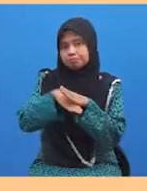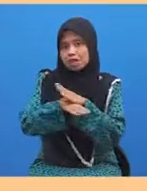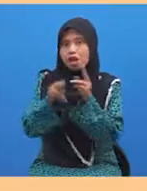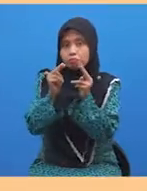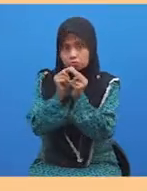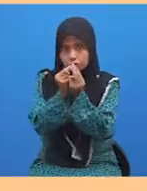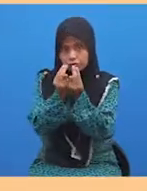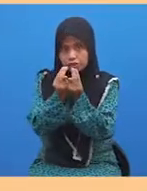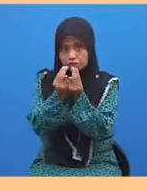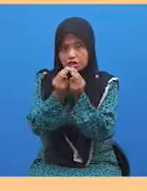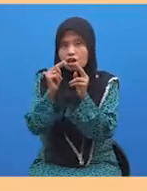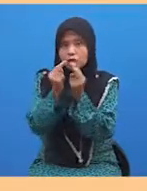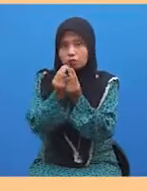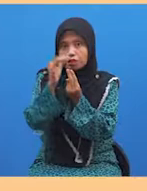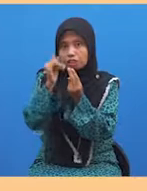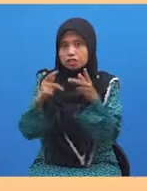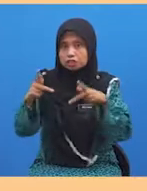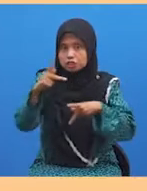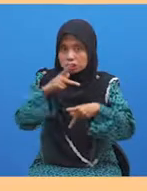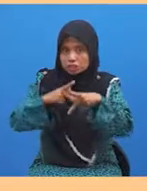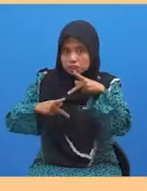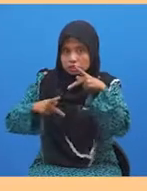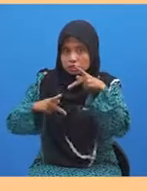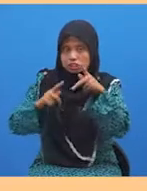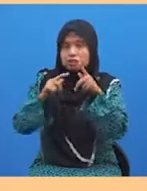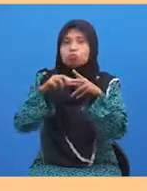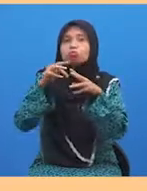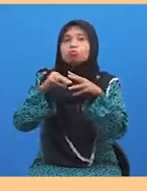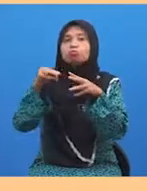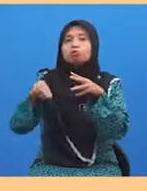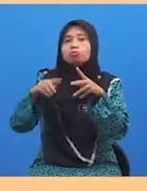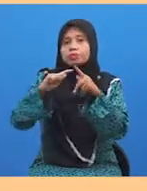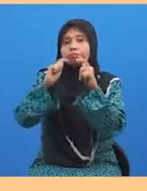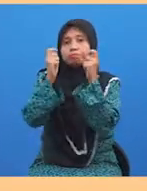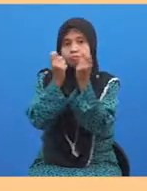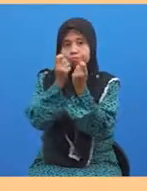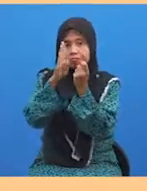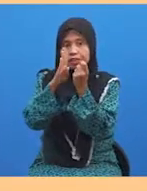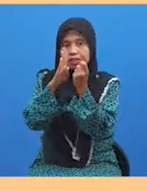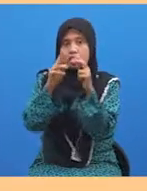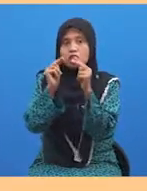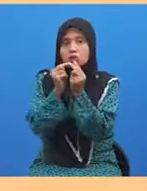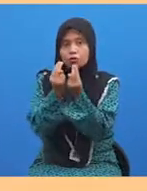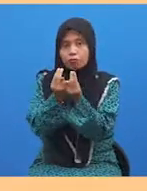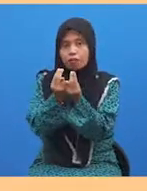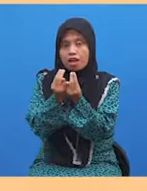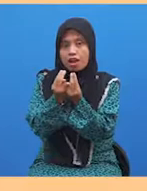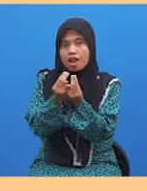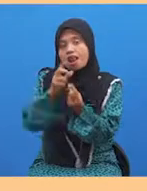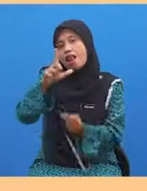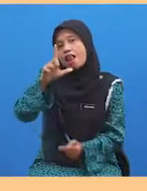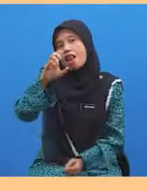Novel yang dikaji oleh murid-murid tingkatan 4 ialah novel Lieutenant